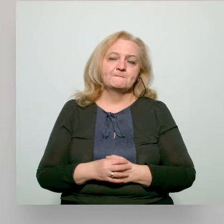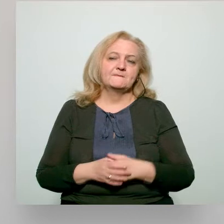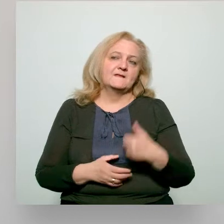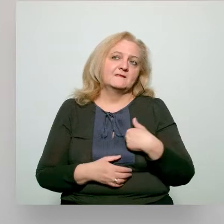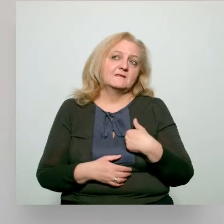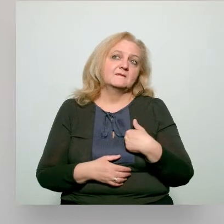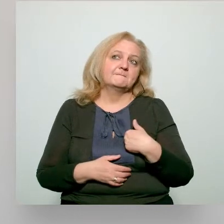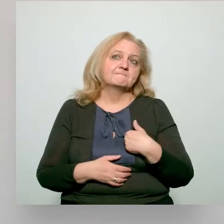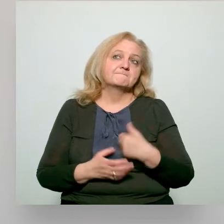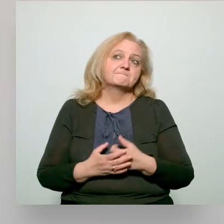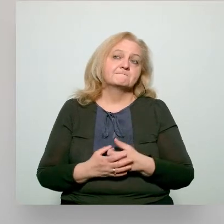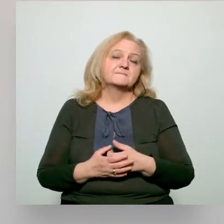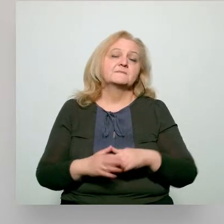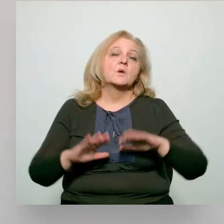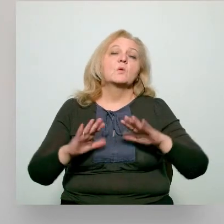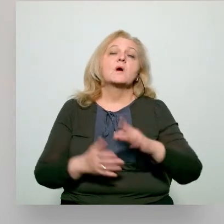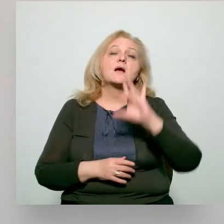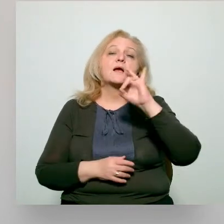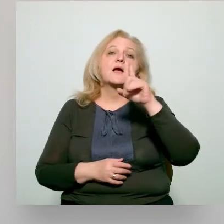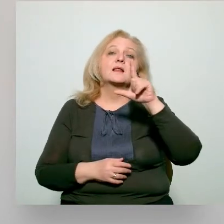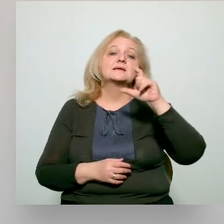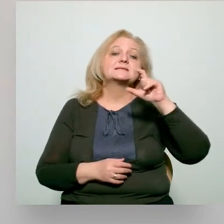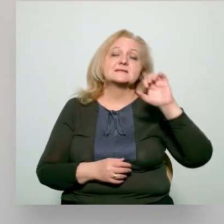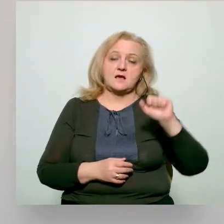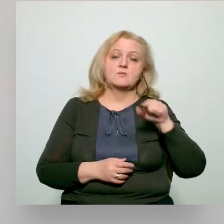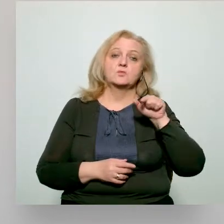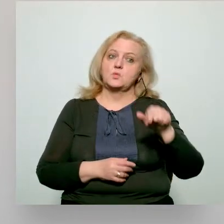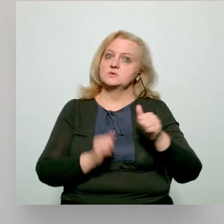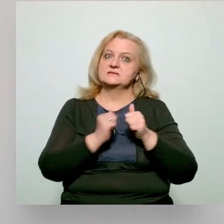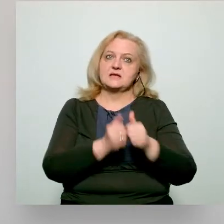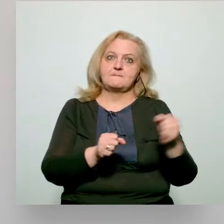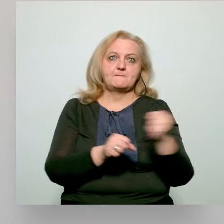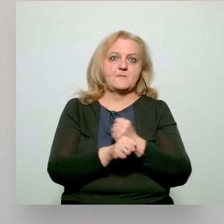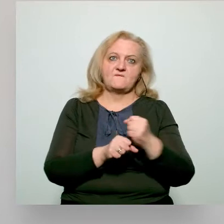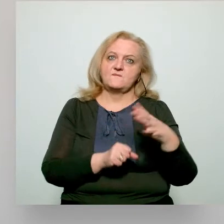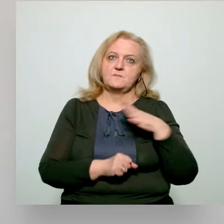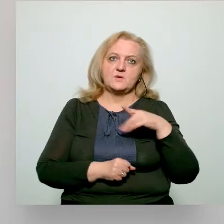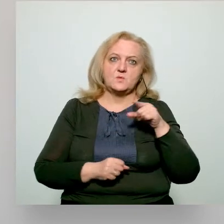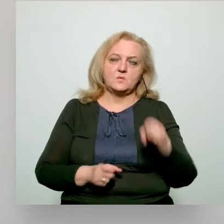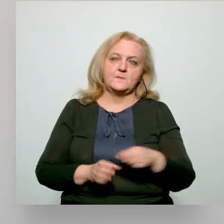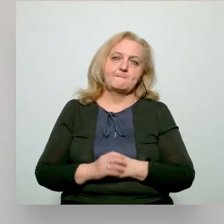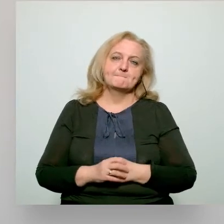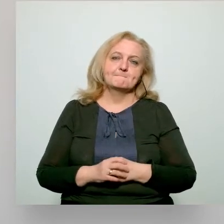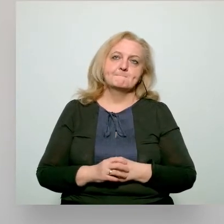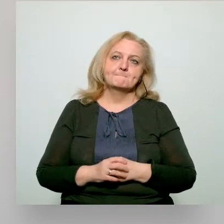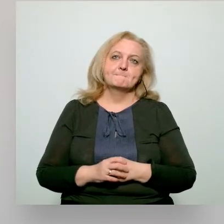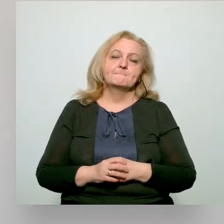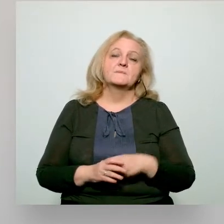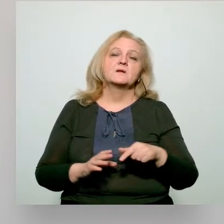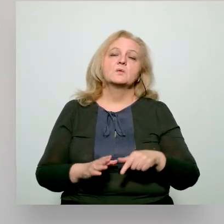gotowa powiedzieć, że Galicja odegrała szczególną rolę, dlatego że